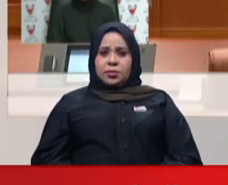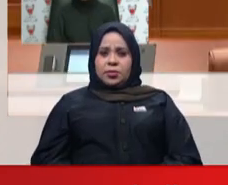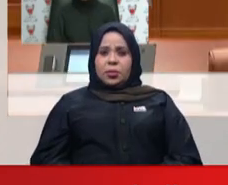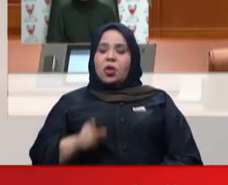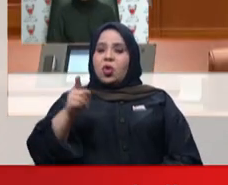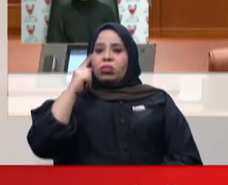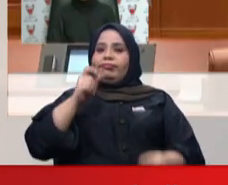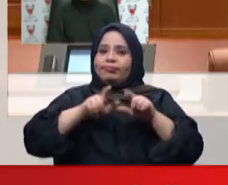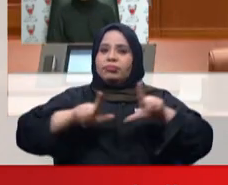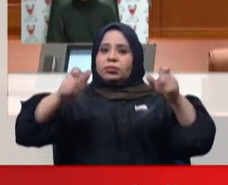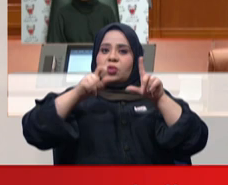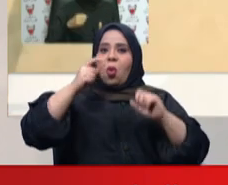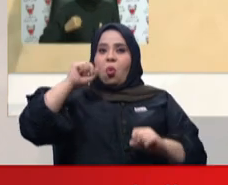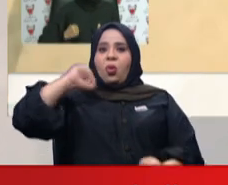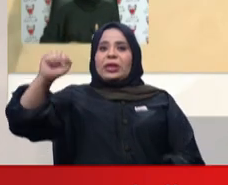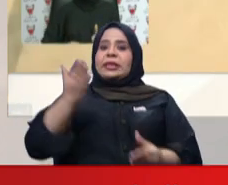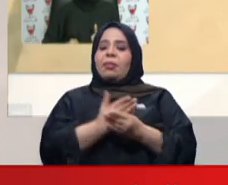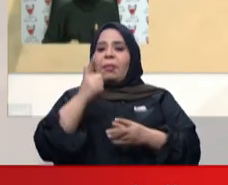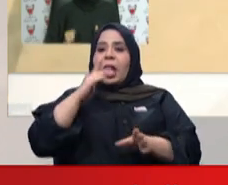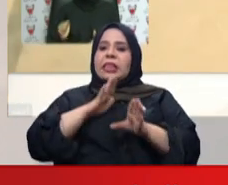الوطنية ومساندة